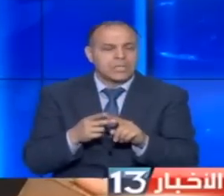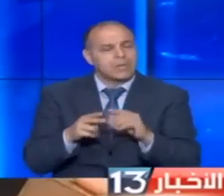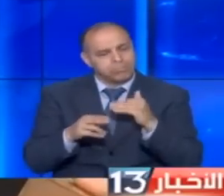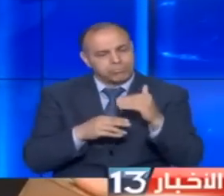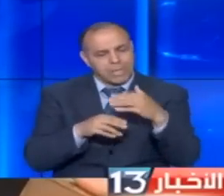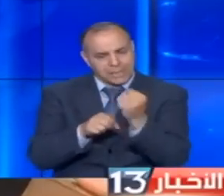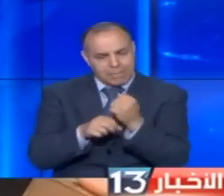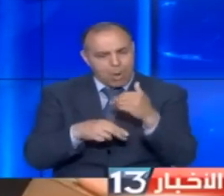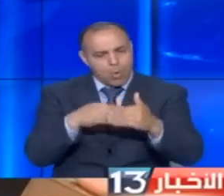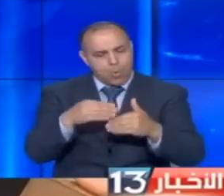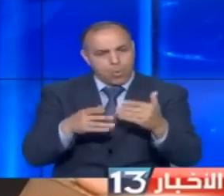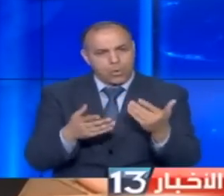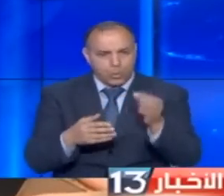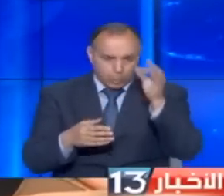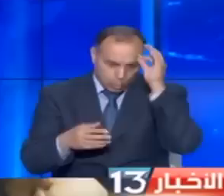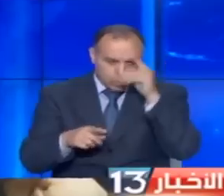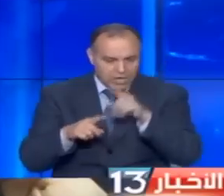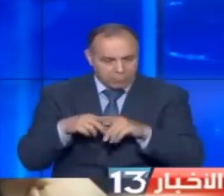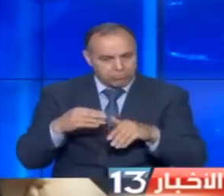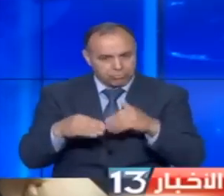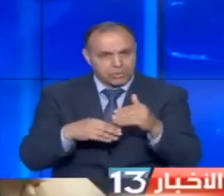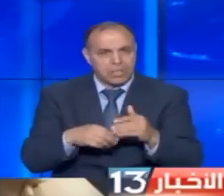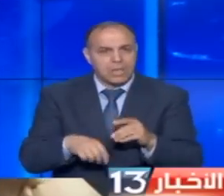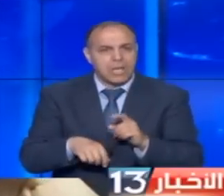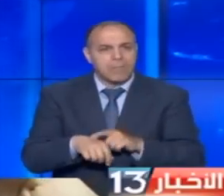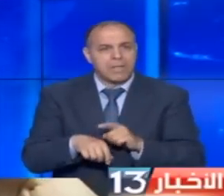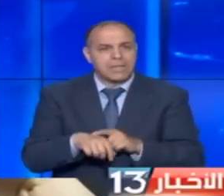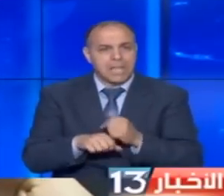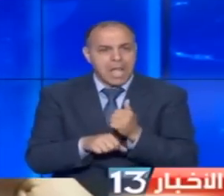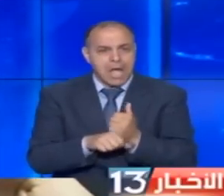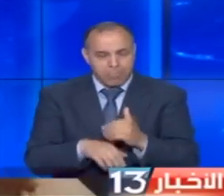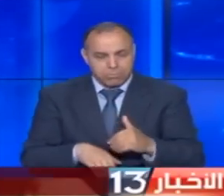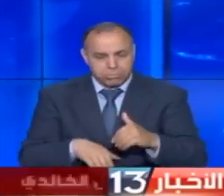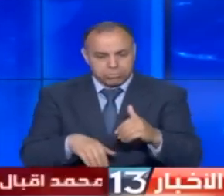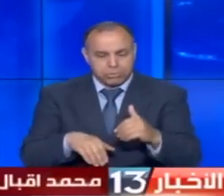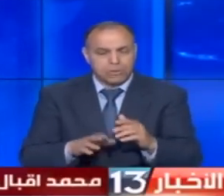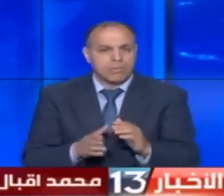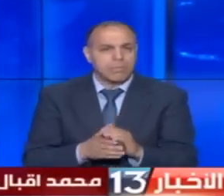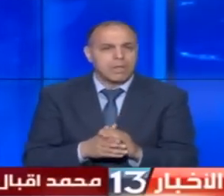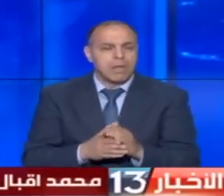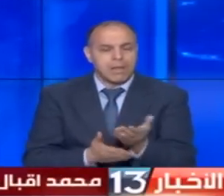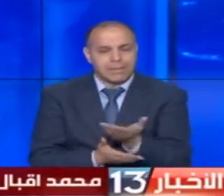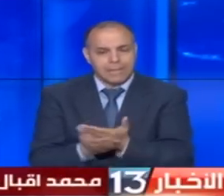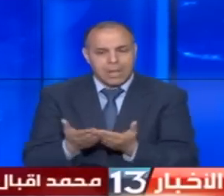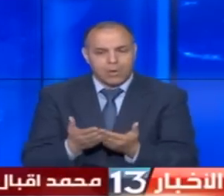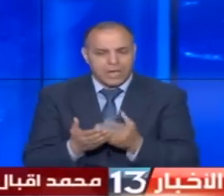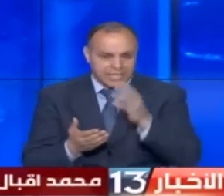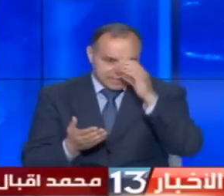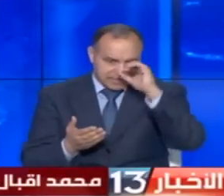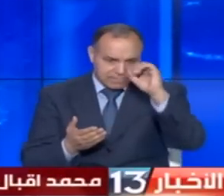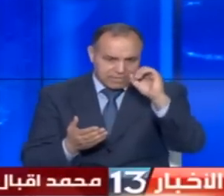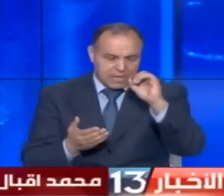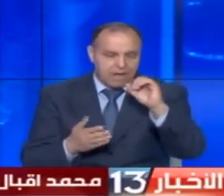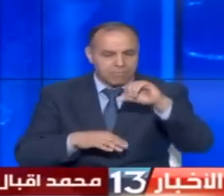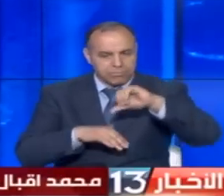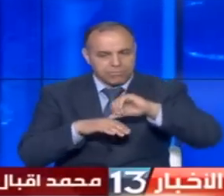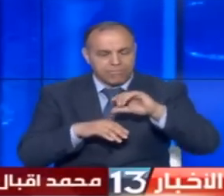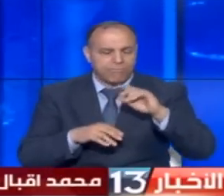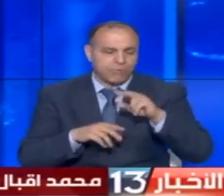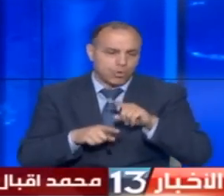لل لتونس واليونان بدايه من سنه هيدي يعني استاذ مع بالتعاون مع سعادتنا في اثينا